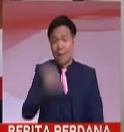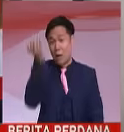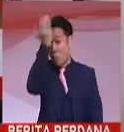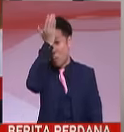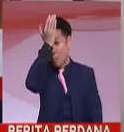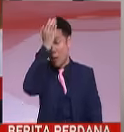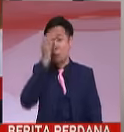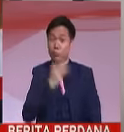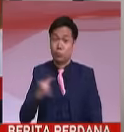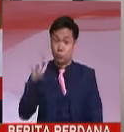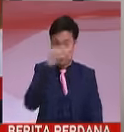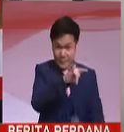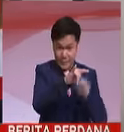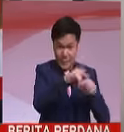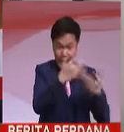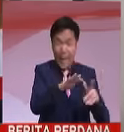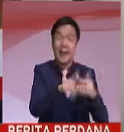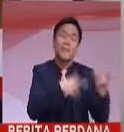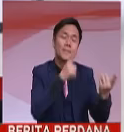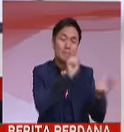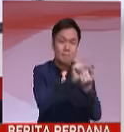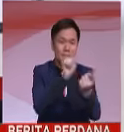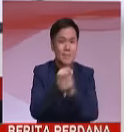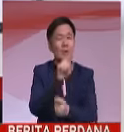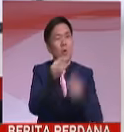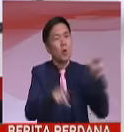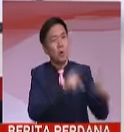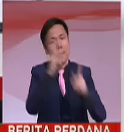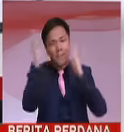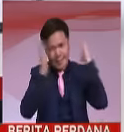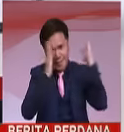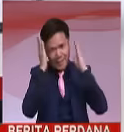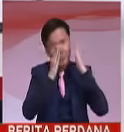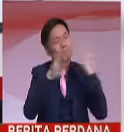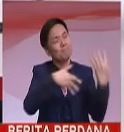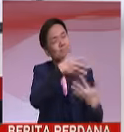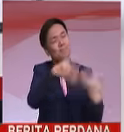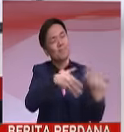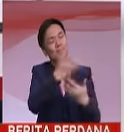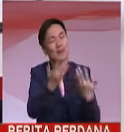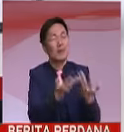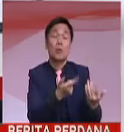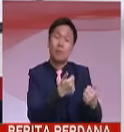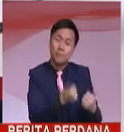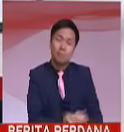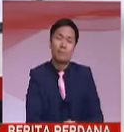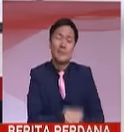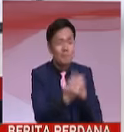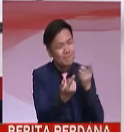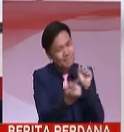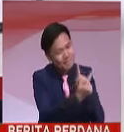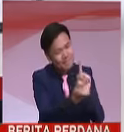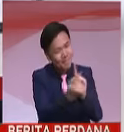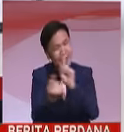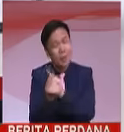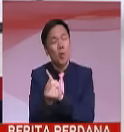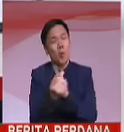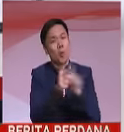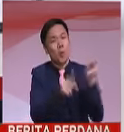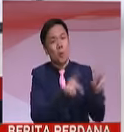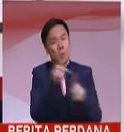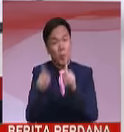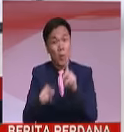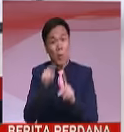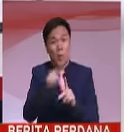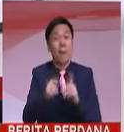dijadwalkan berangkat menghadiri Majlis ramah mesra bersama rakyat sekaligus meluangkan masa menyantuni dan beramah mesra bersama